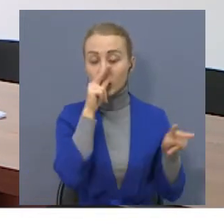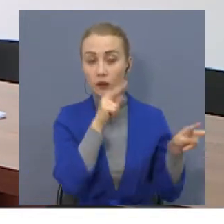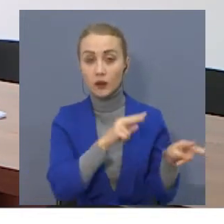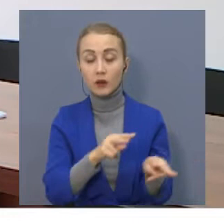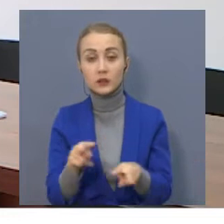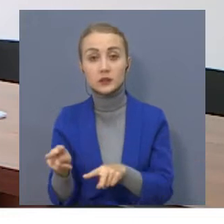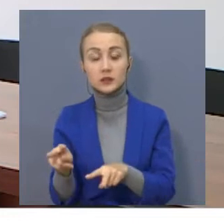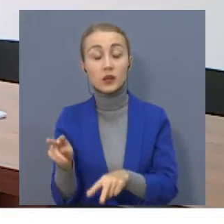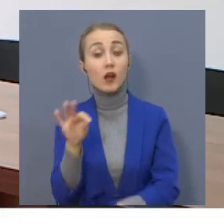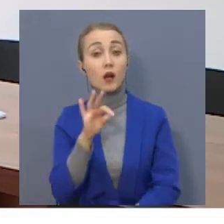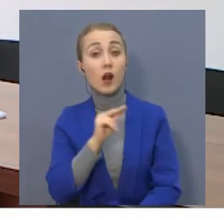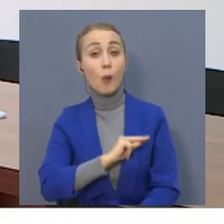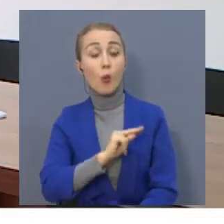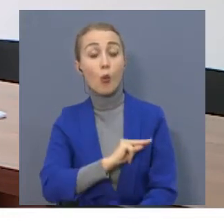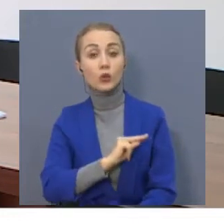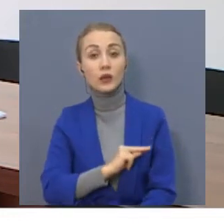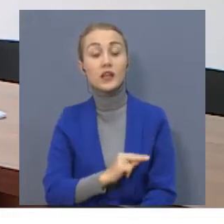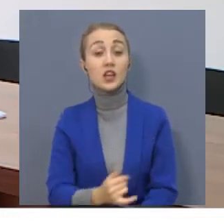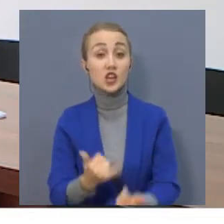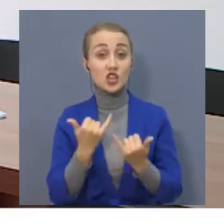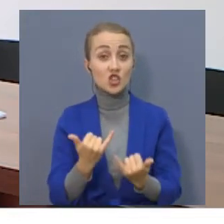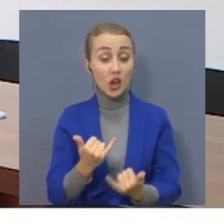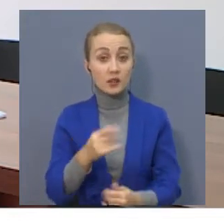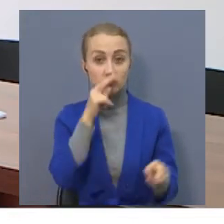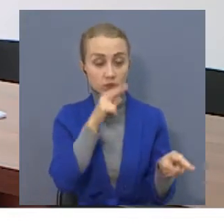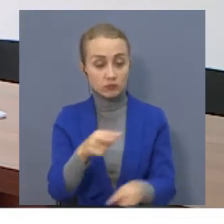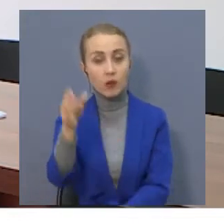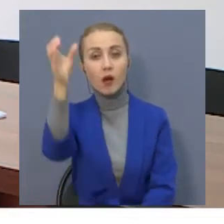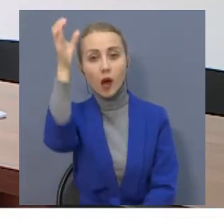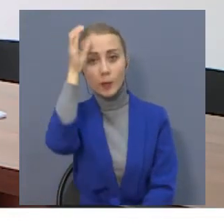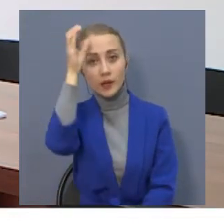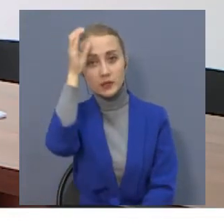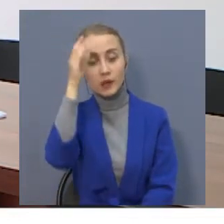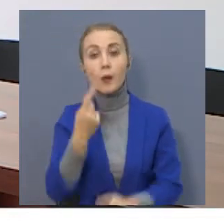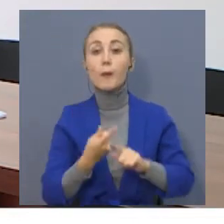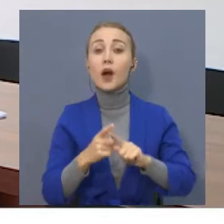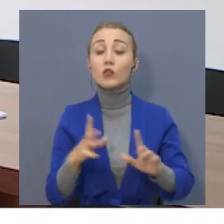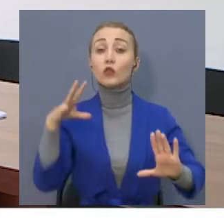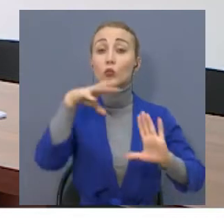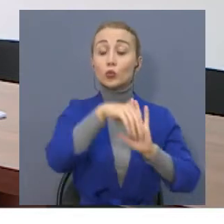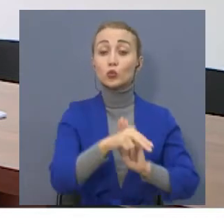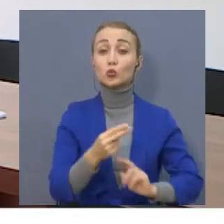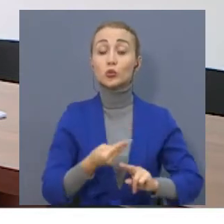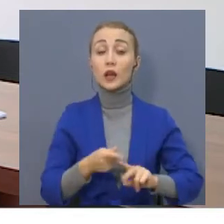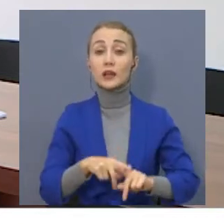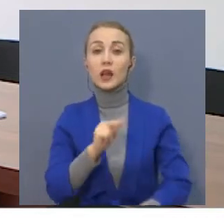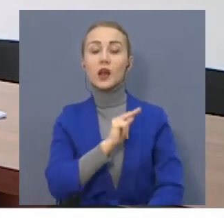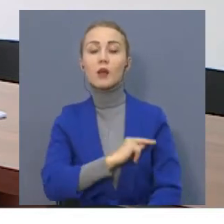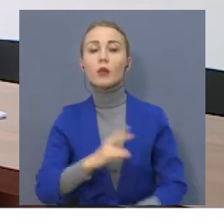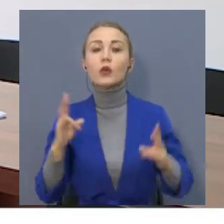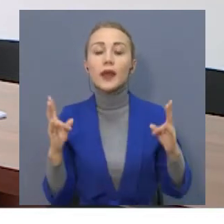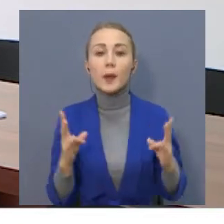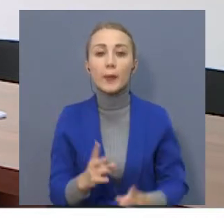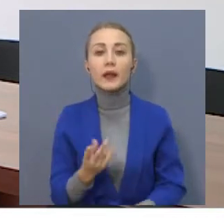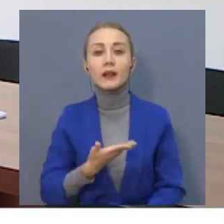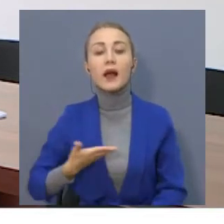болдырмауға зор ықпал етеді деп санаймыз. Бақылау қадағалау функцияларын жүзеге асыратын мемлекеттік органдар тарапынан тікелей келіп түсетін